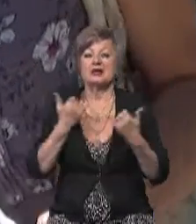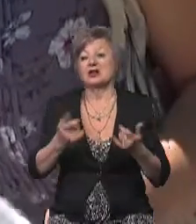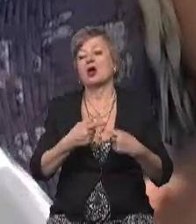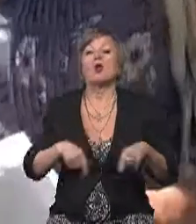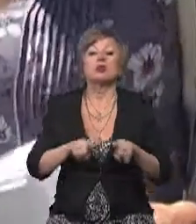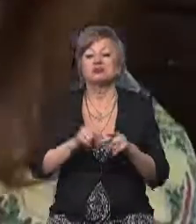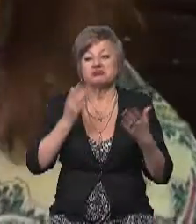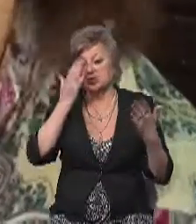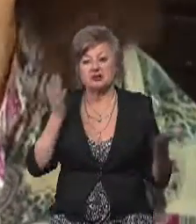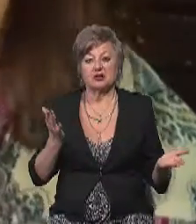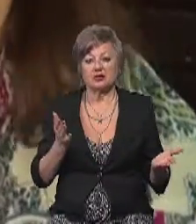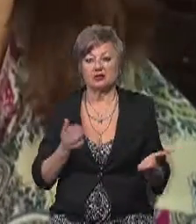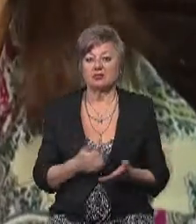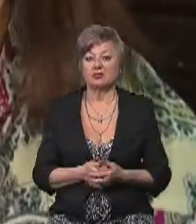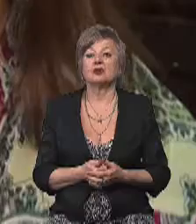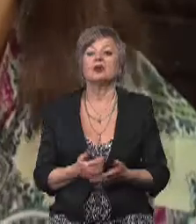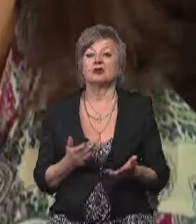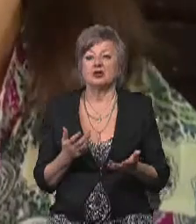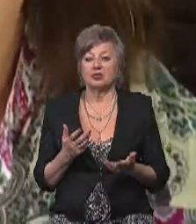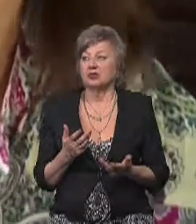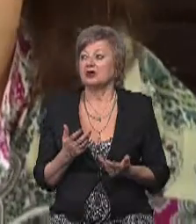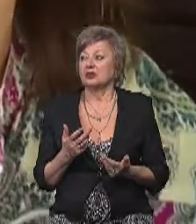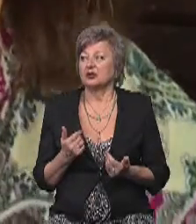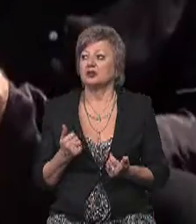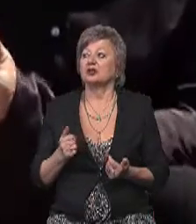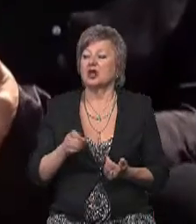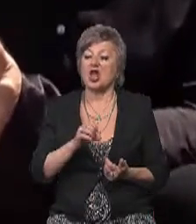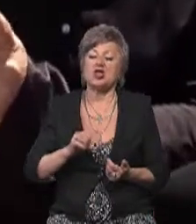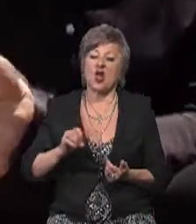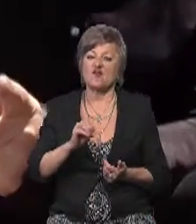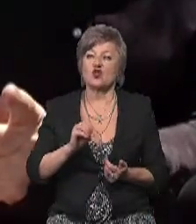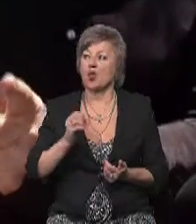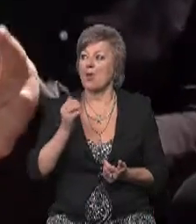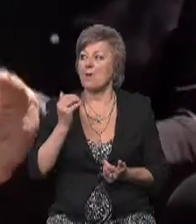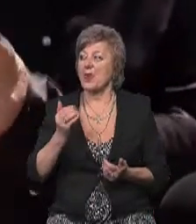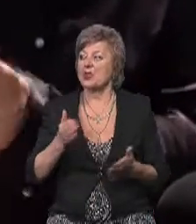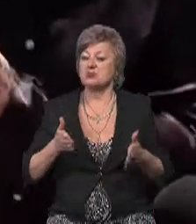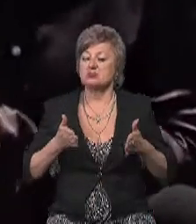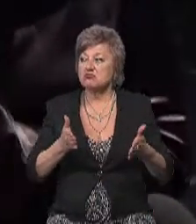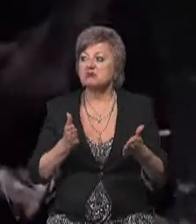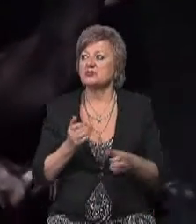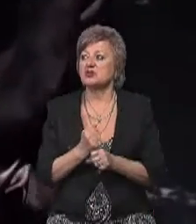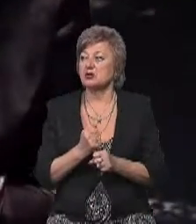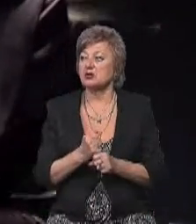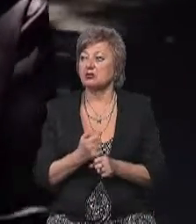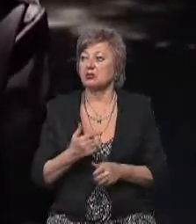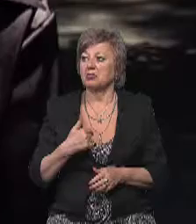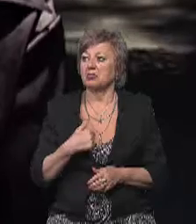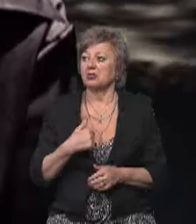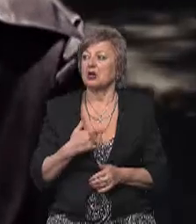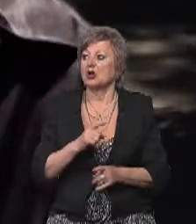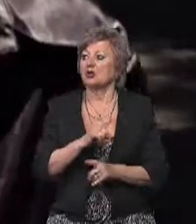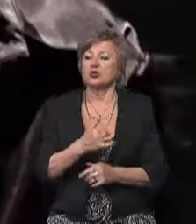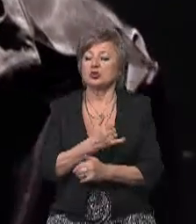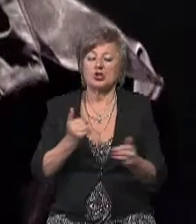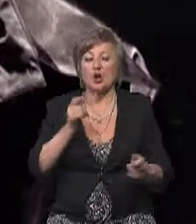не знаю. Дійсно, маєш вещі європейські. Нічого взагалі за все своє життя доброго для України і